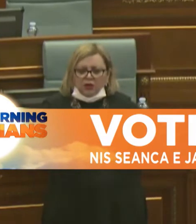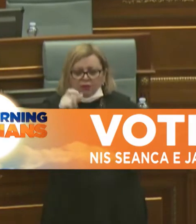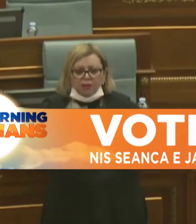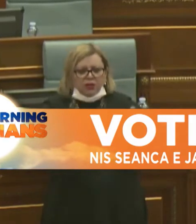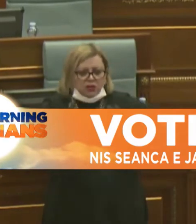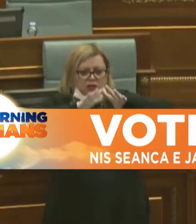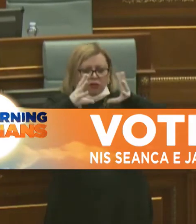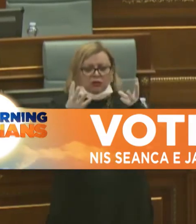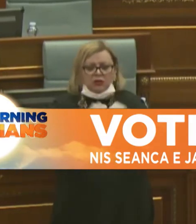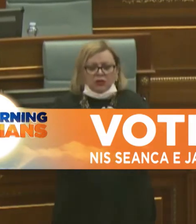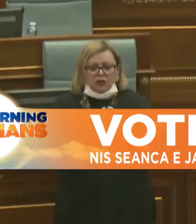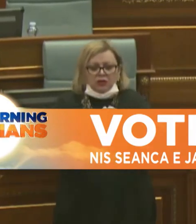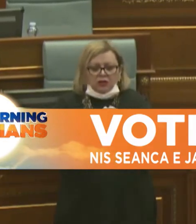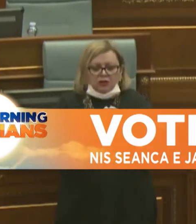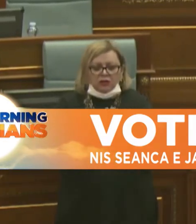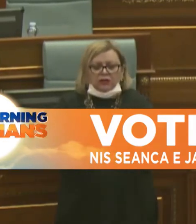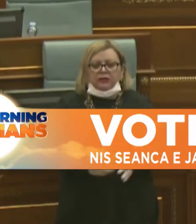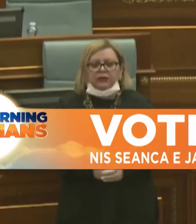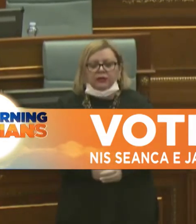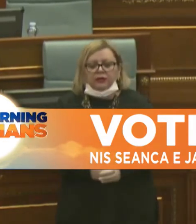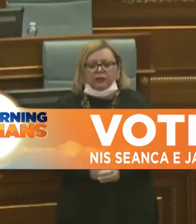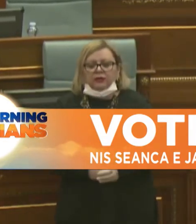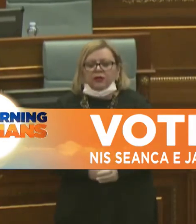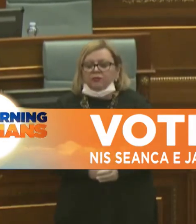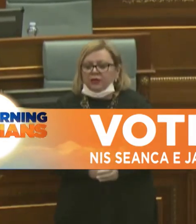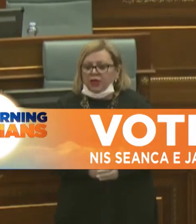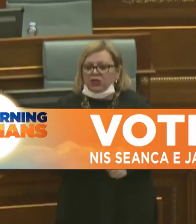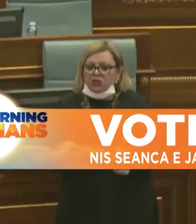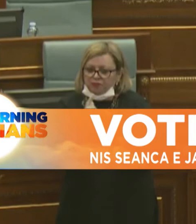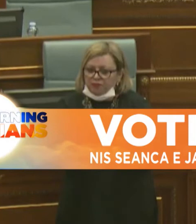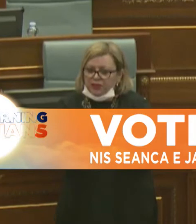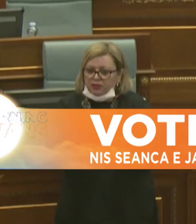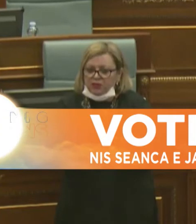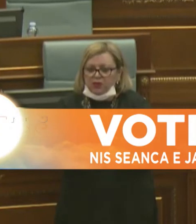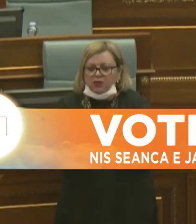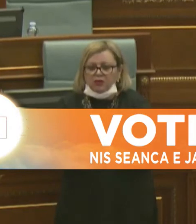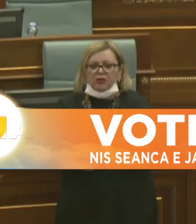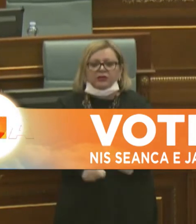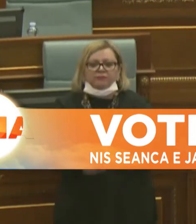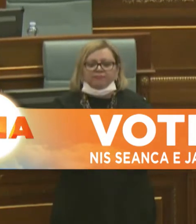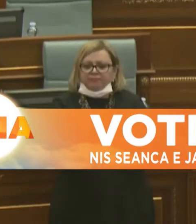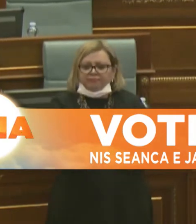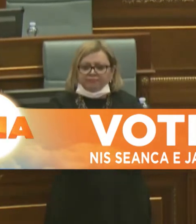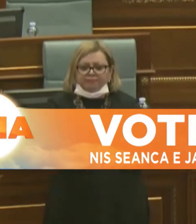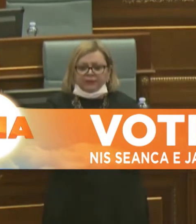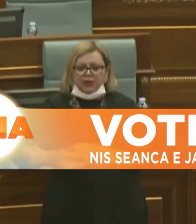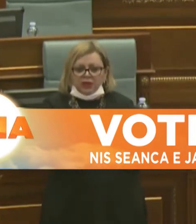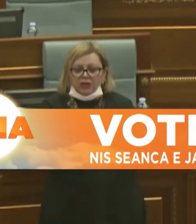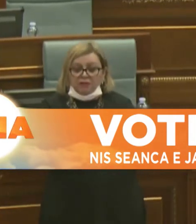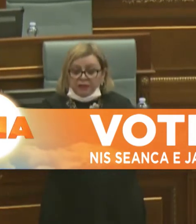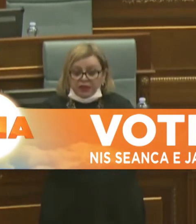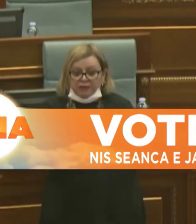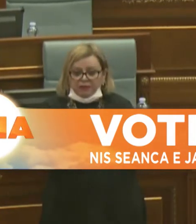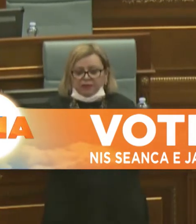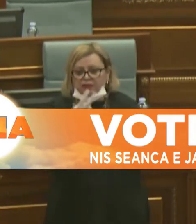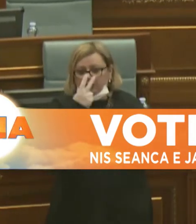popullatën e përgjithshme simptomatike dhe asimptomatike, me procedura të shpejta që aktivizohen në rast se sinjali se epidemia mund